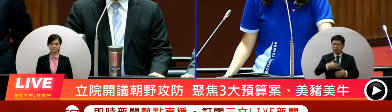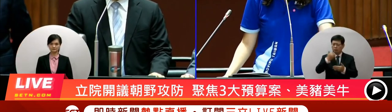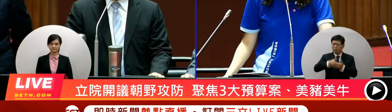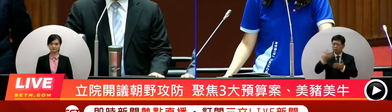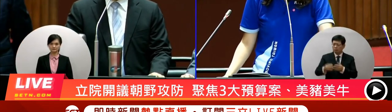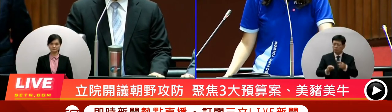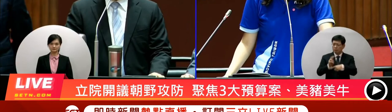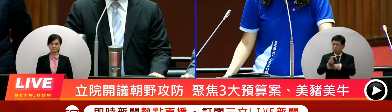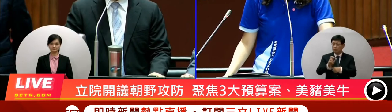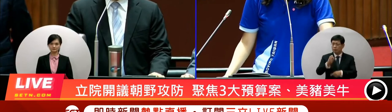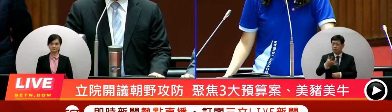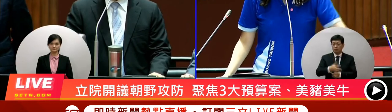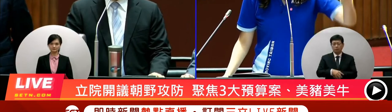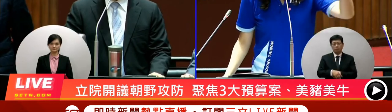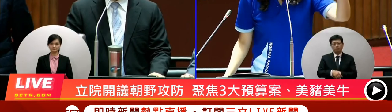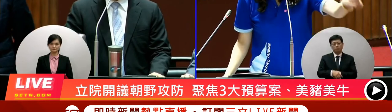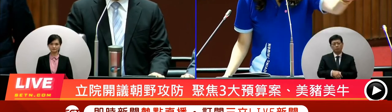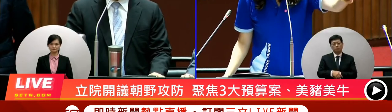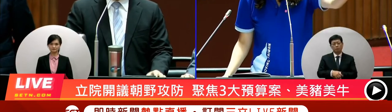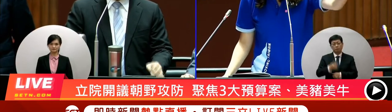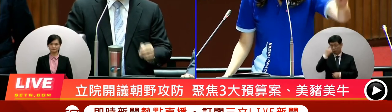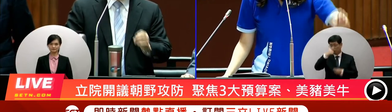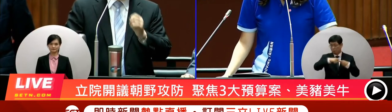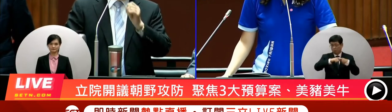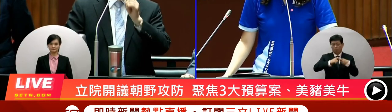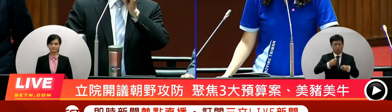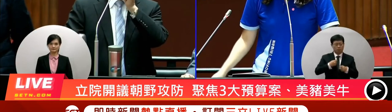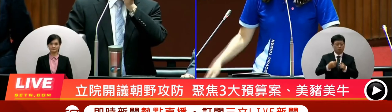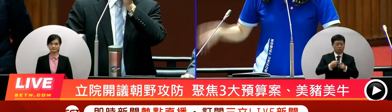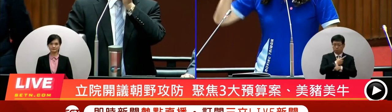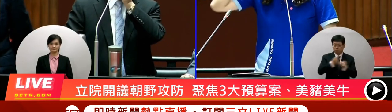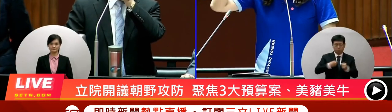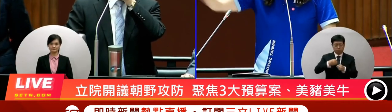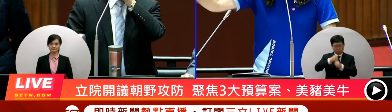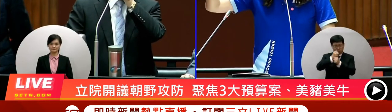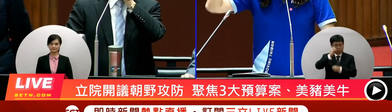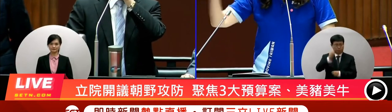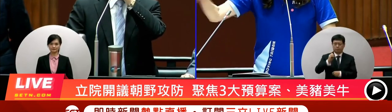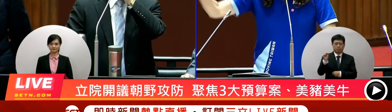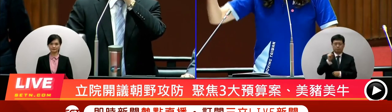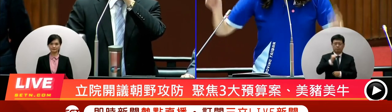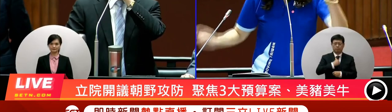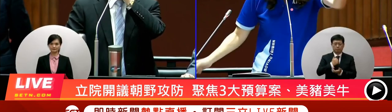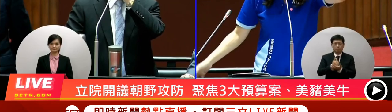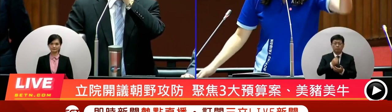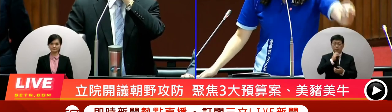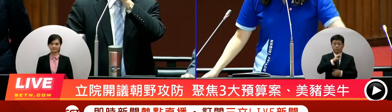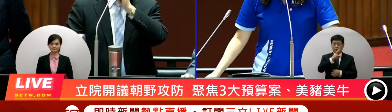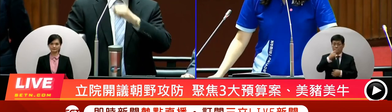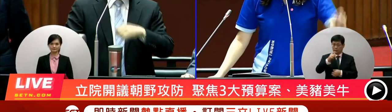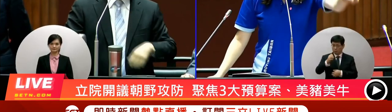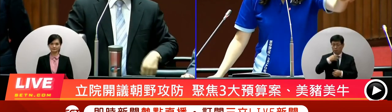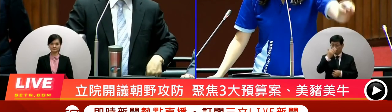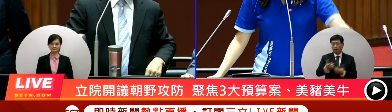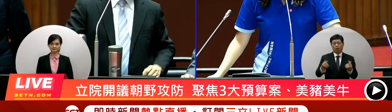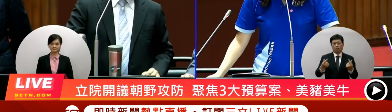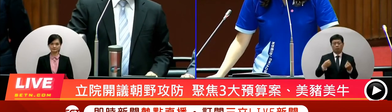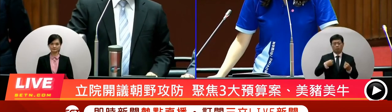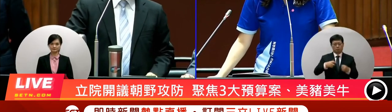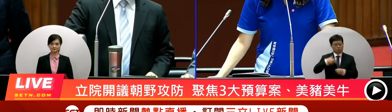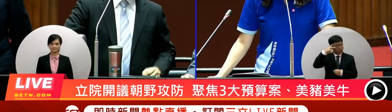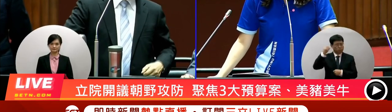成吗？因为欧盟坚持零检出， WTO 败诉了，还是坚持零检出，到现在还是